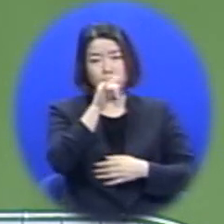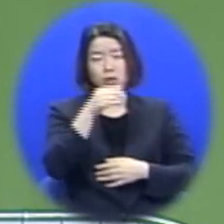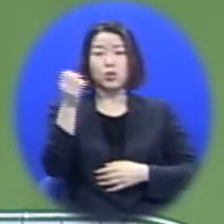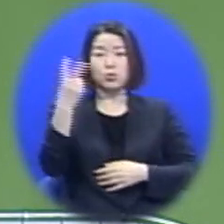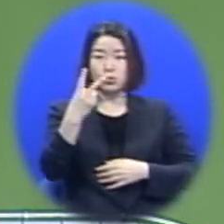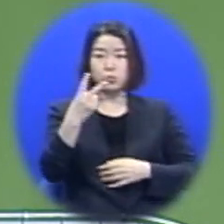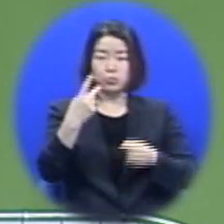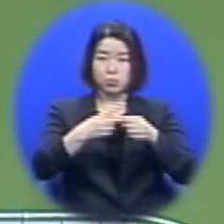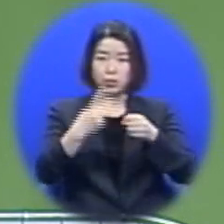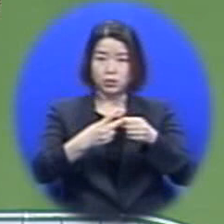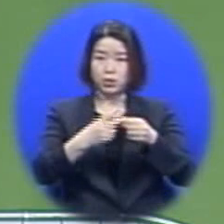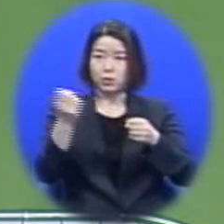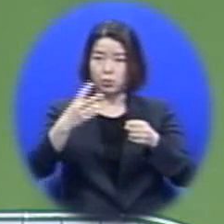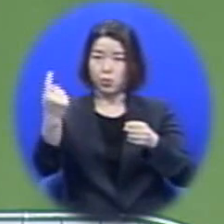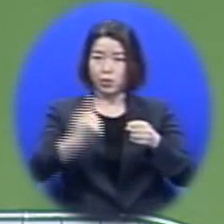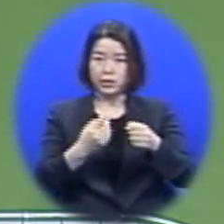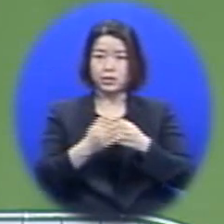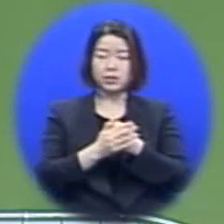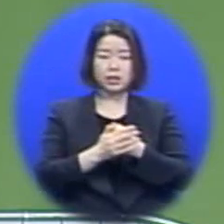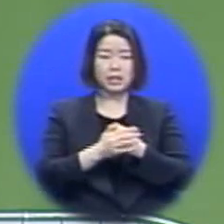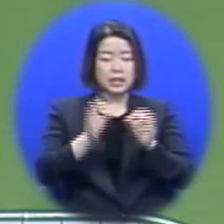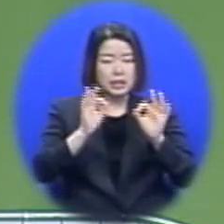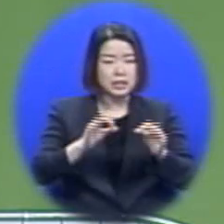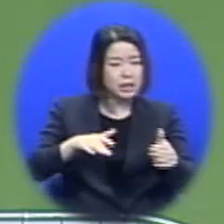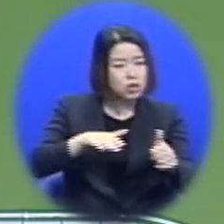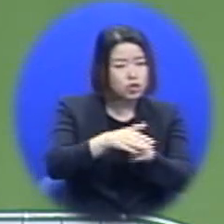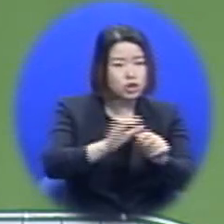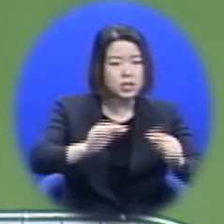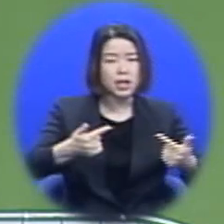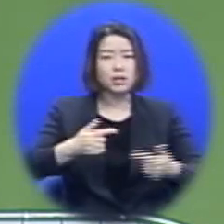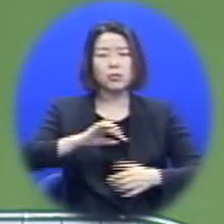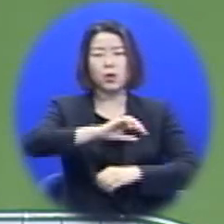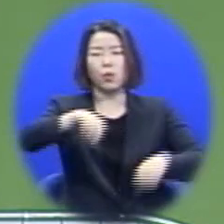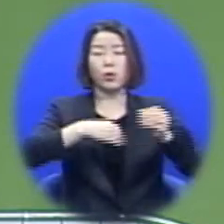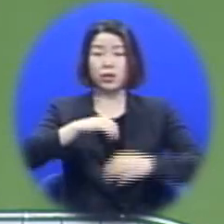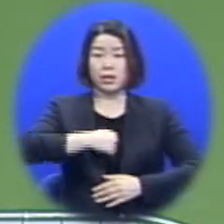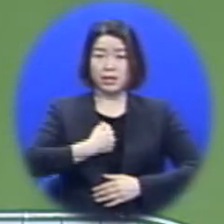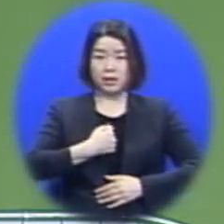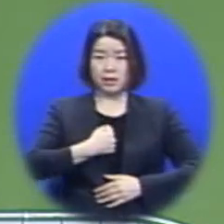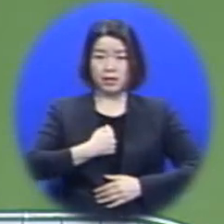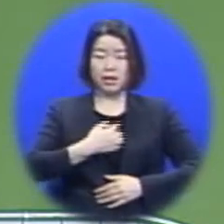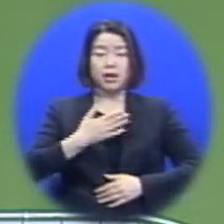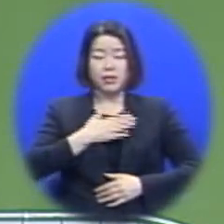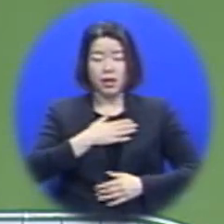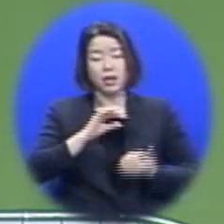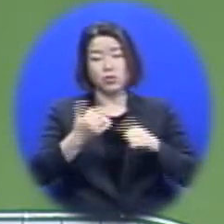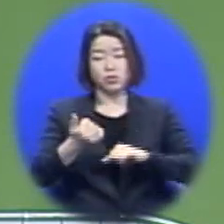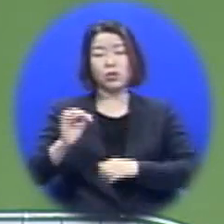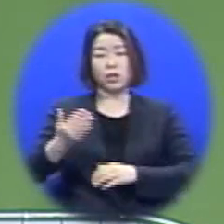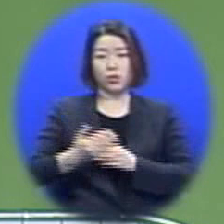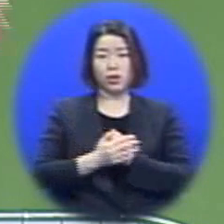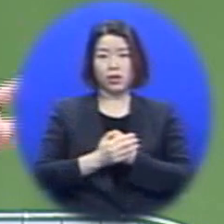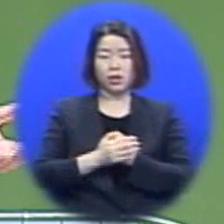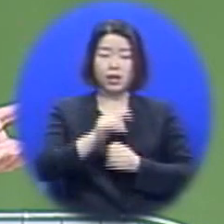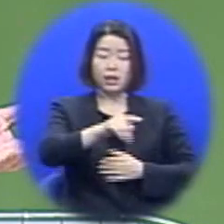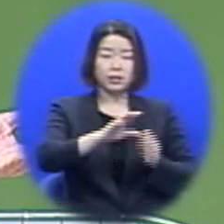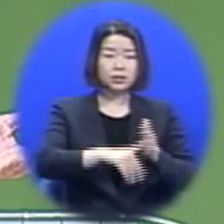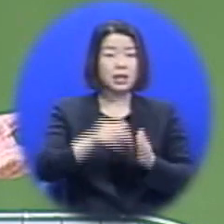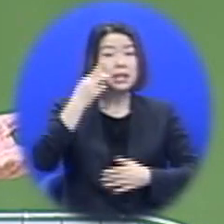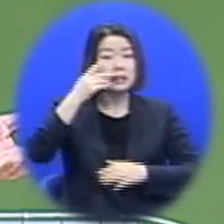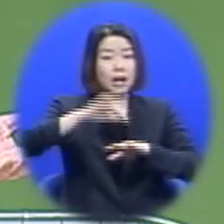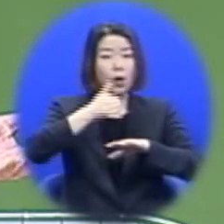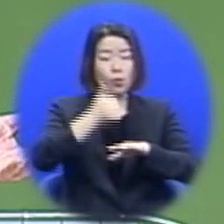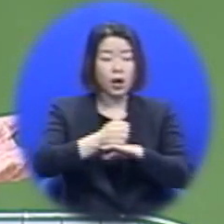때는 이제 안 죽이면 자기가 죽을 수도 있는 거예요. 그때 다윗이 사울왕을 죽였다고 누가 뭐라고 그러겠어요?